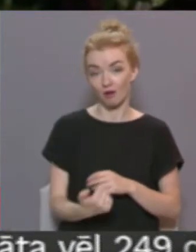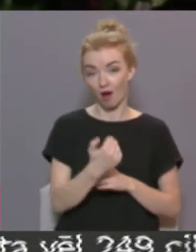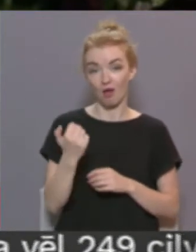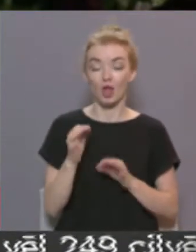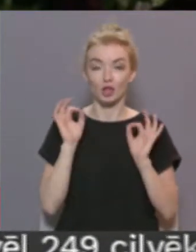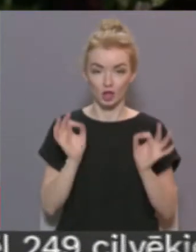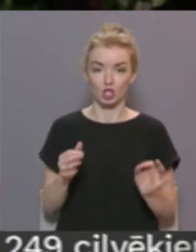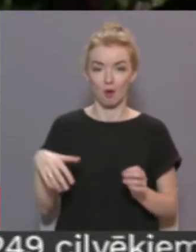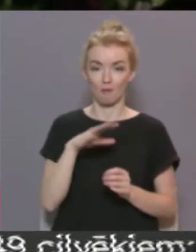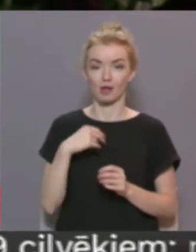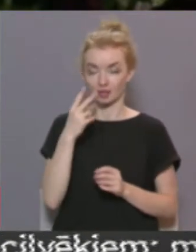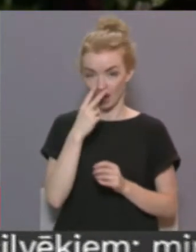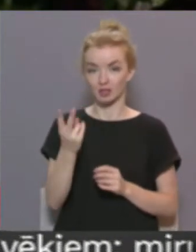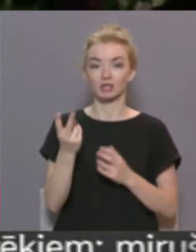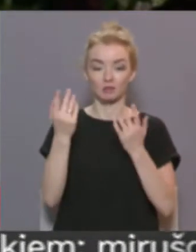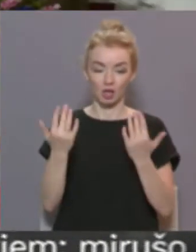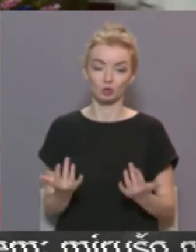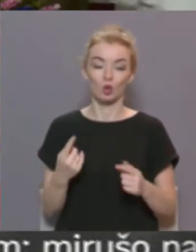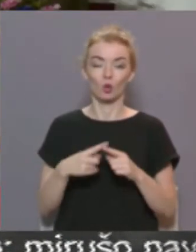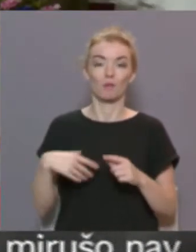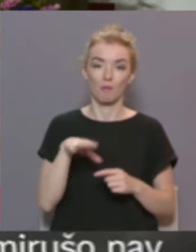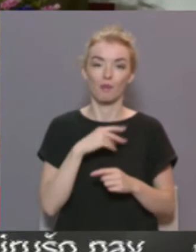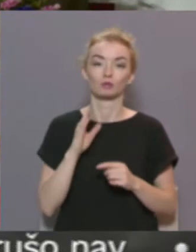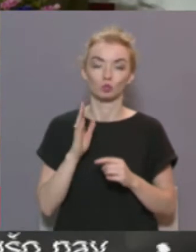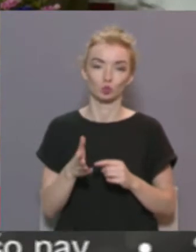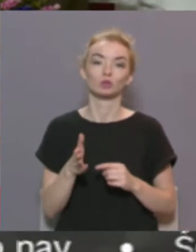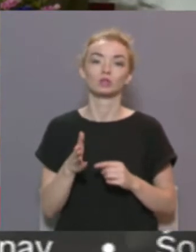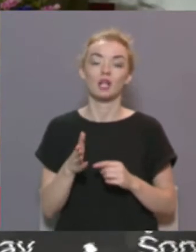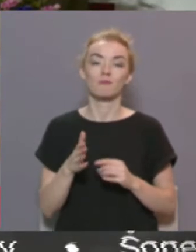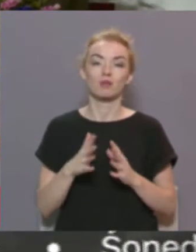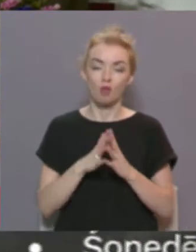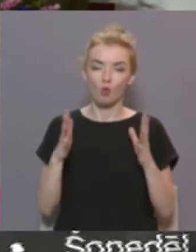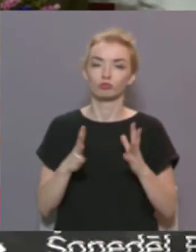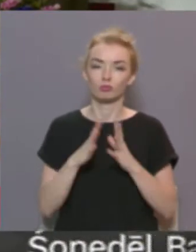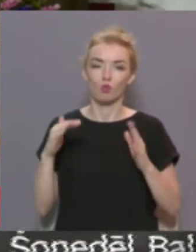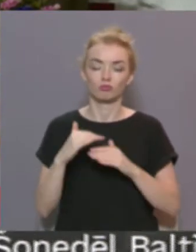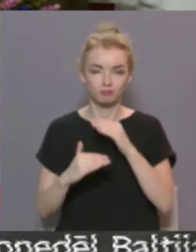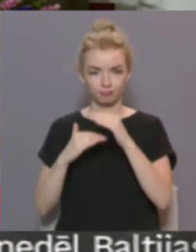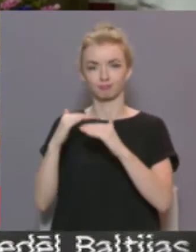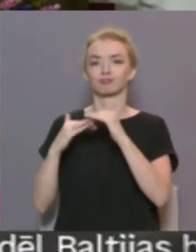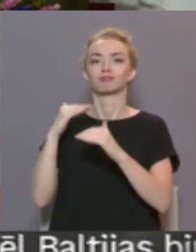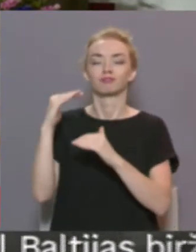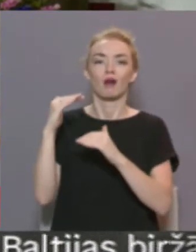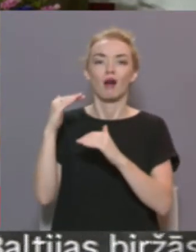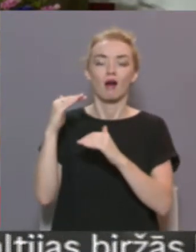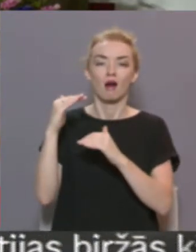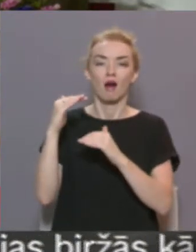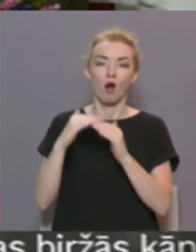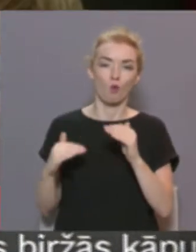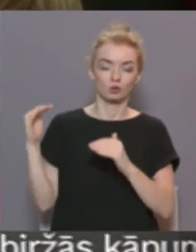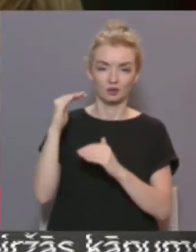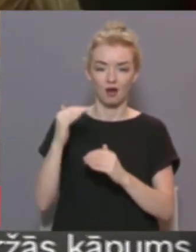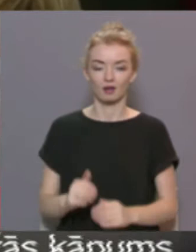mēs tiešām redzēsim šo rezultātu un mēs būsim pakāpušies krietni, daudz pakāpienas